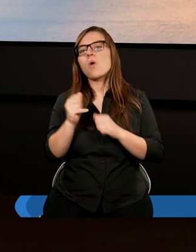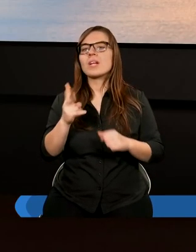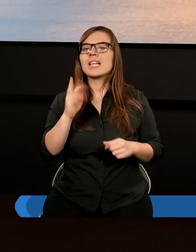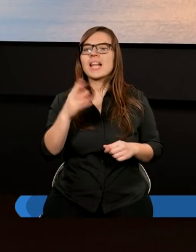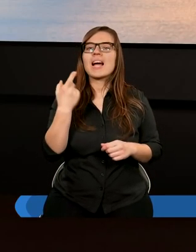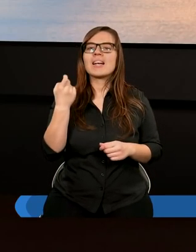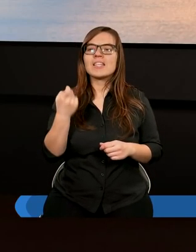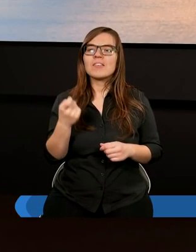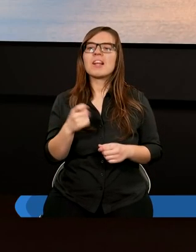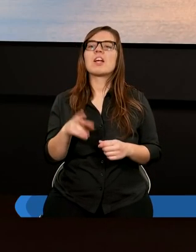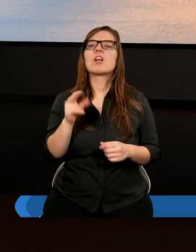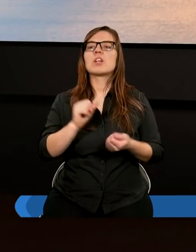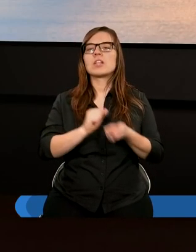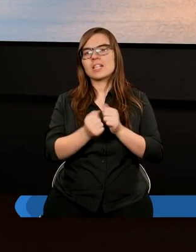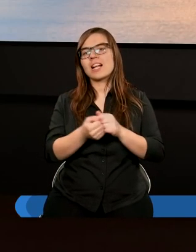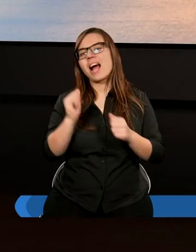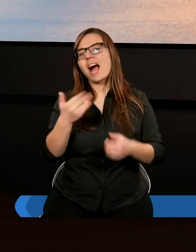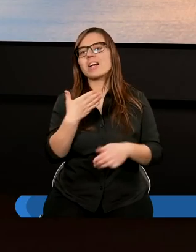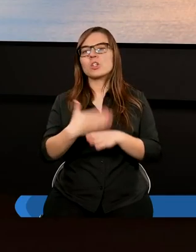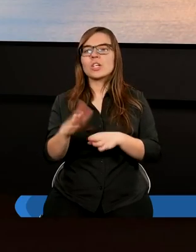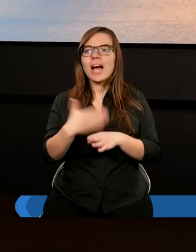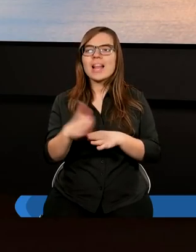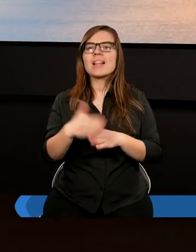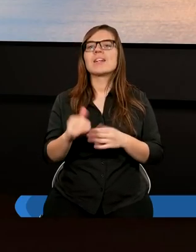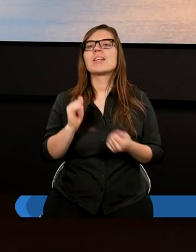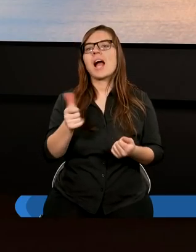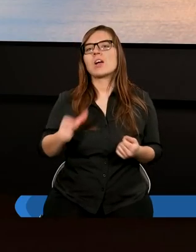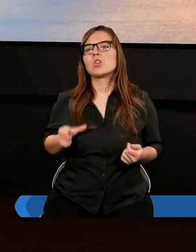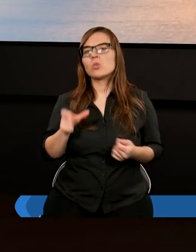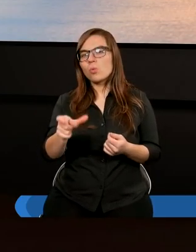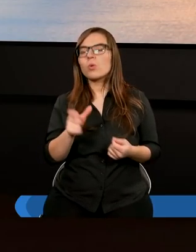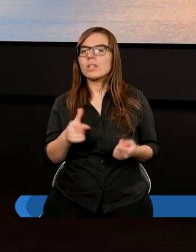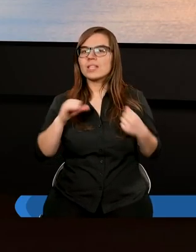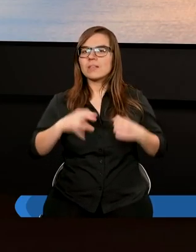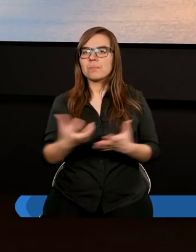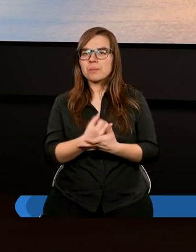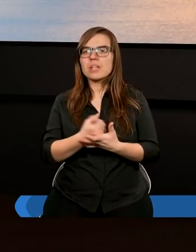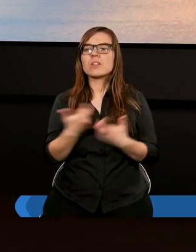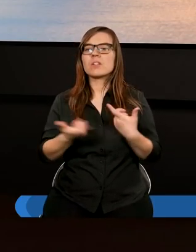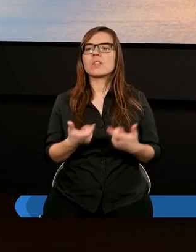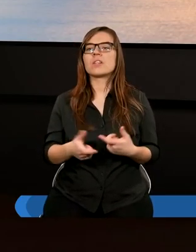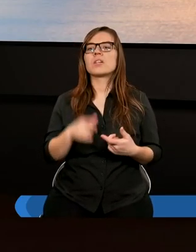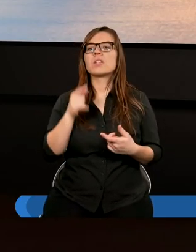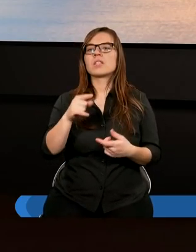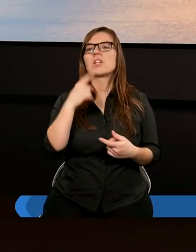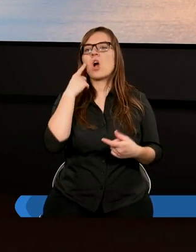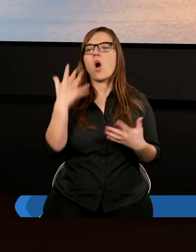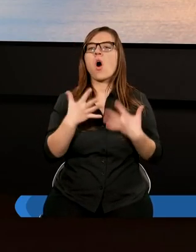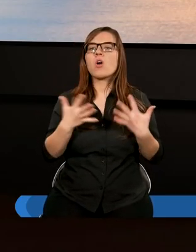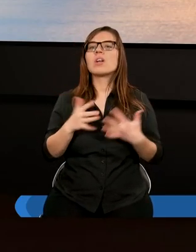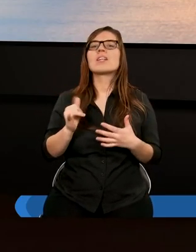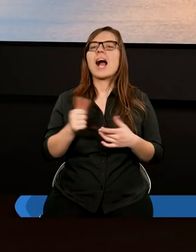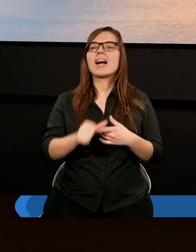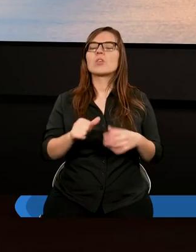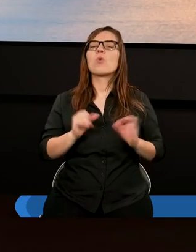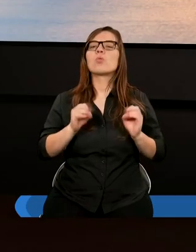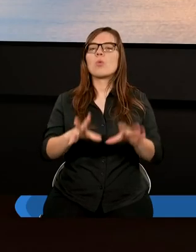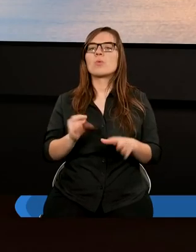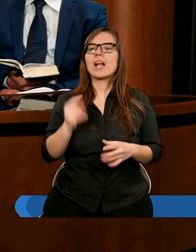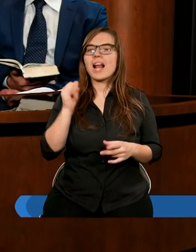chwile, kiedy bierzemy jakieś kredyty, jakieś długi na siebie. W jakich okolicznościach jest to dopuszczalne? Jak